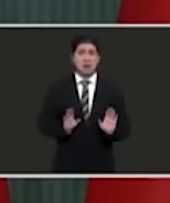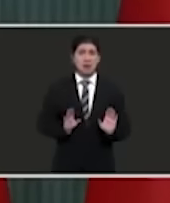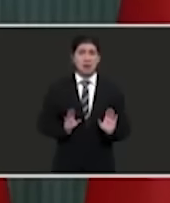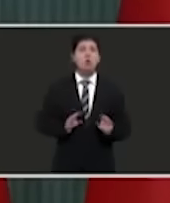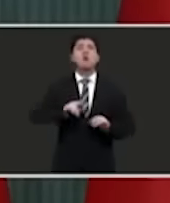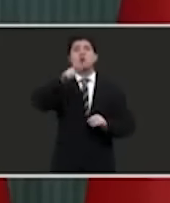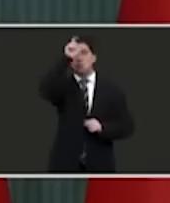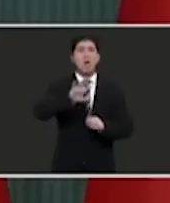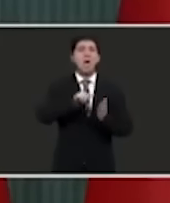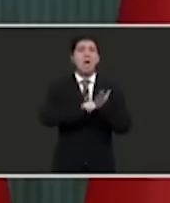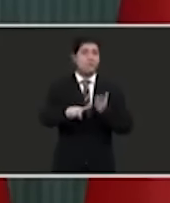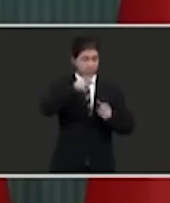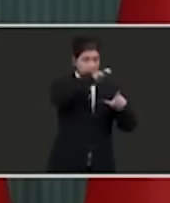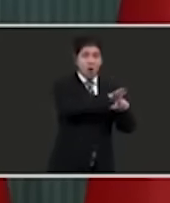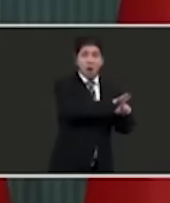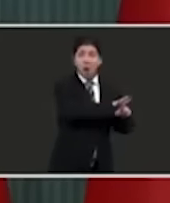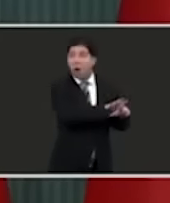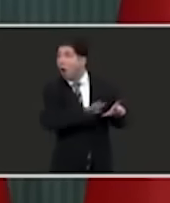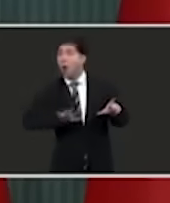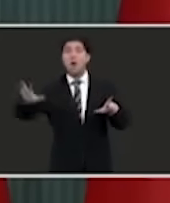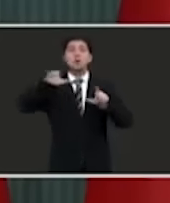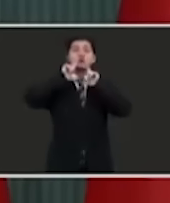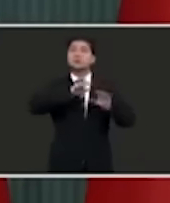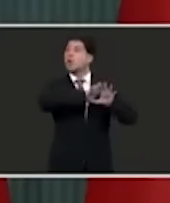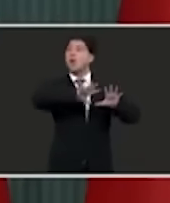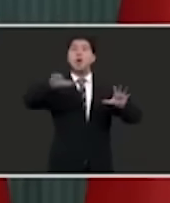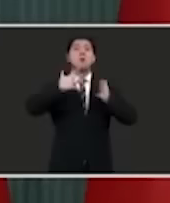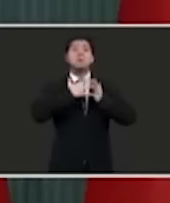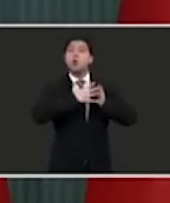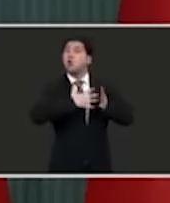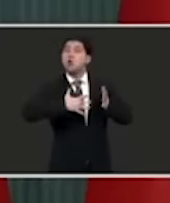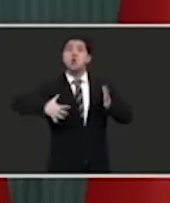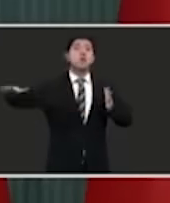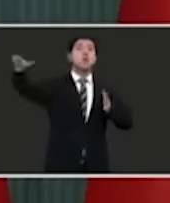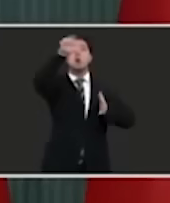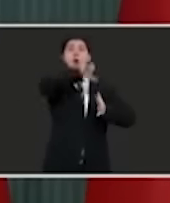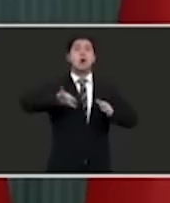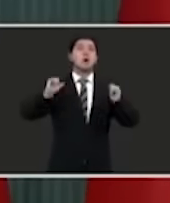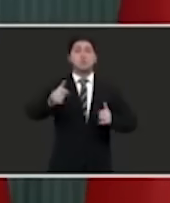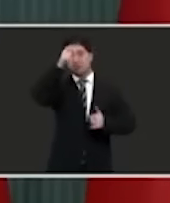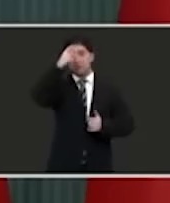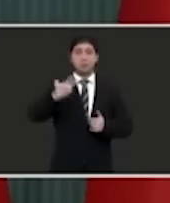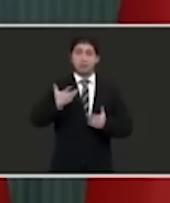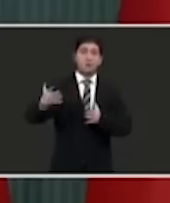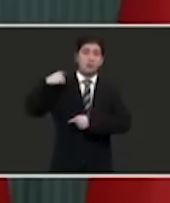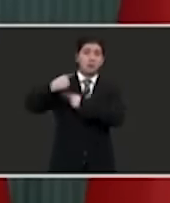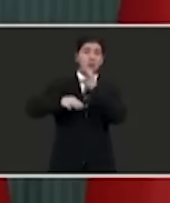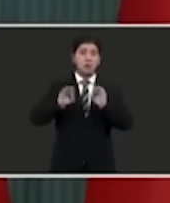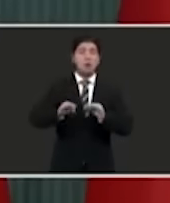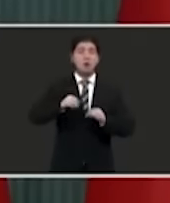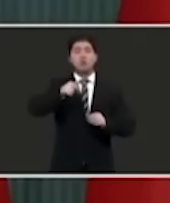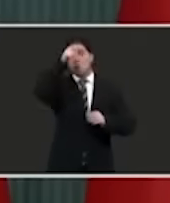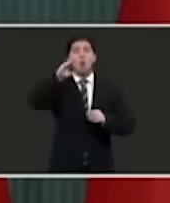Adriyatik'ten Çin Seddi'ne diye ifade edilen çok daha geniş bir hattan başlar. Ülkemizin önde gelen